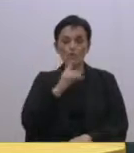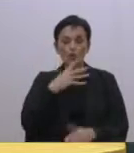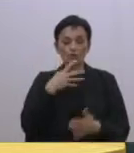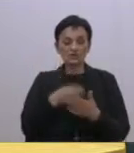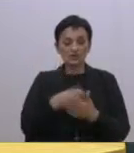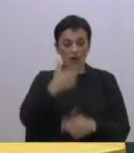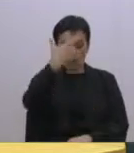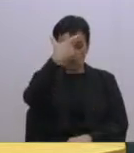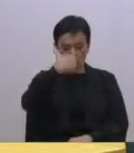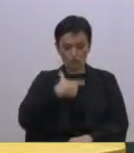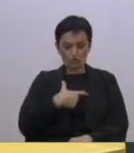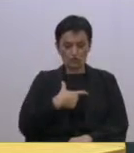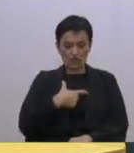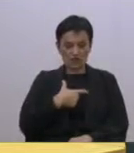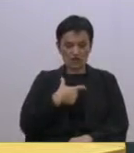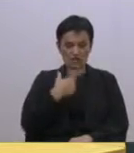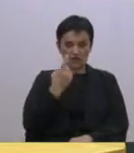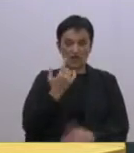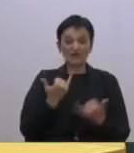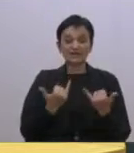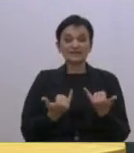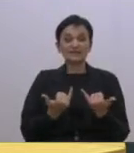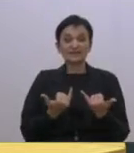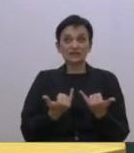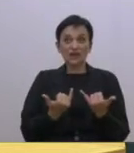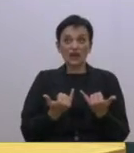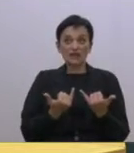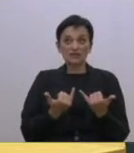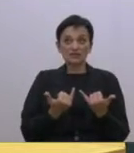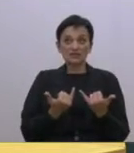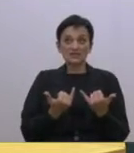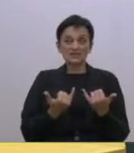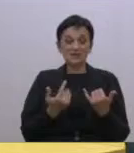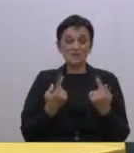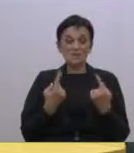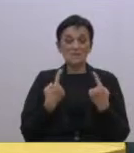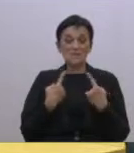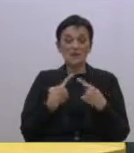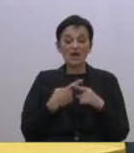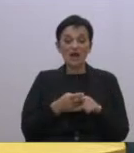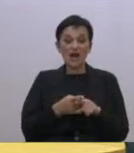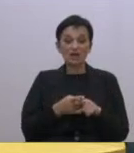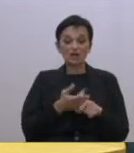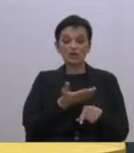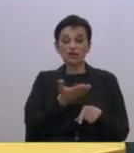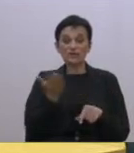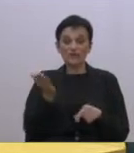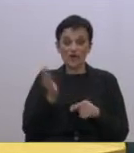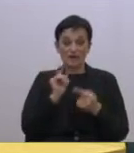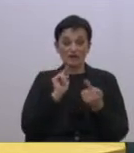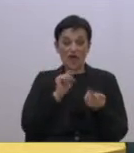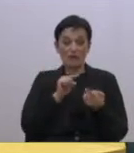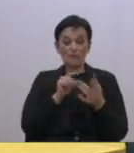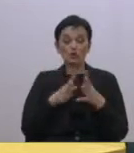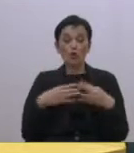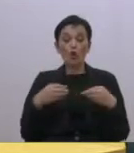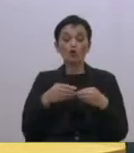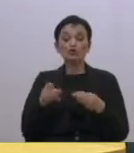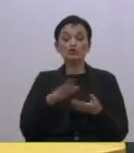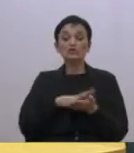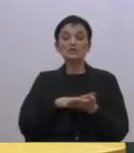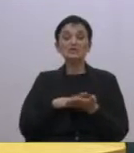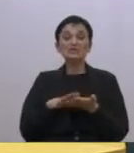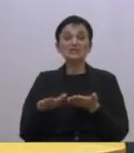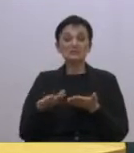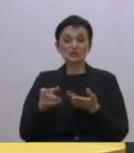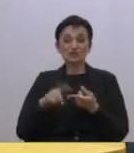ყოფილიყო დამოკიდებული, დღეს აი ის მექანიზმები, რომლებსაც თქვენ აპროტესტებთ აი ოჯახური სიწმინდის შესახებ